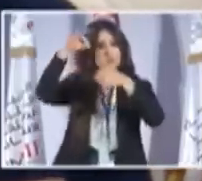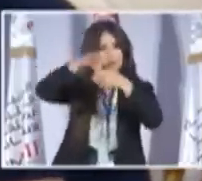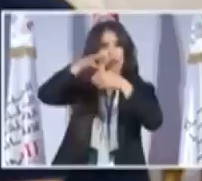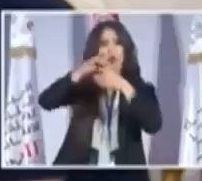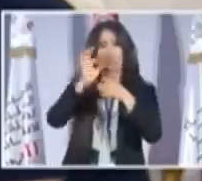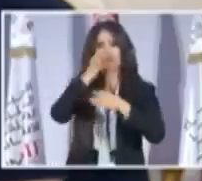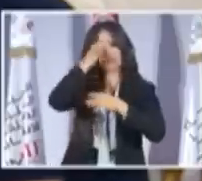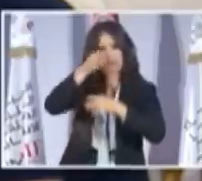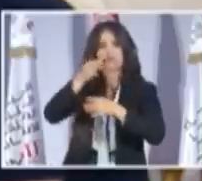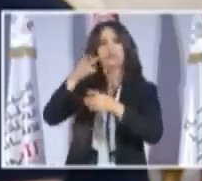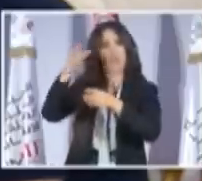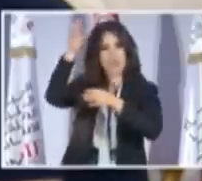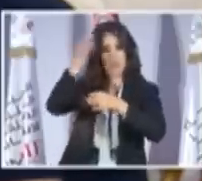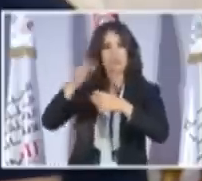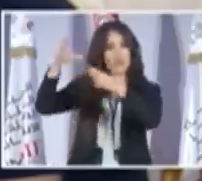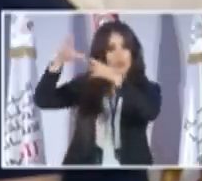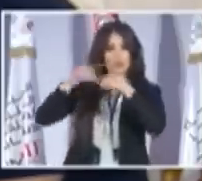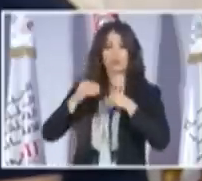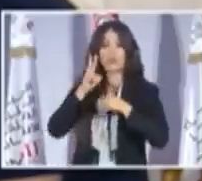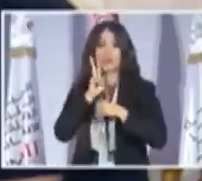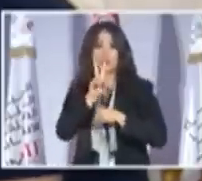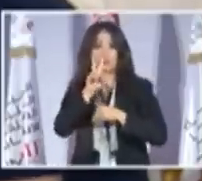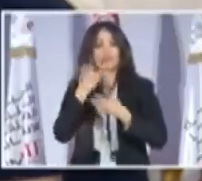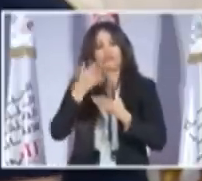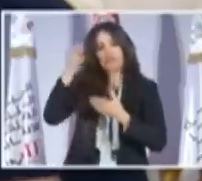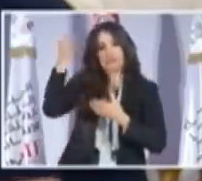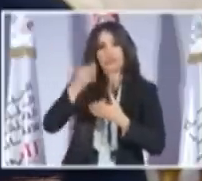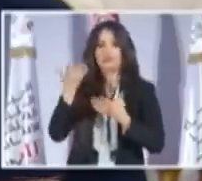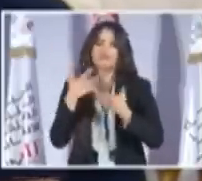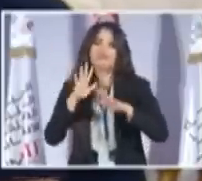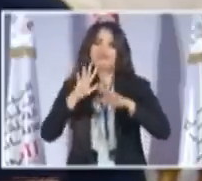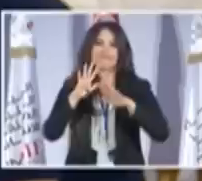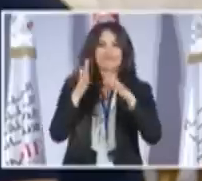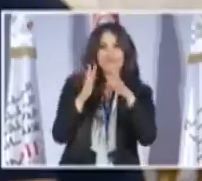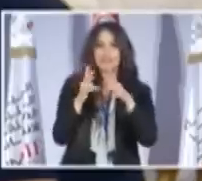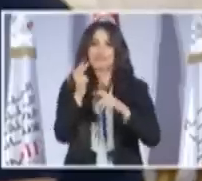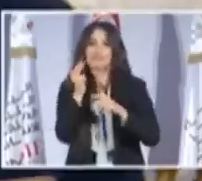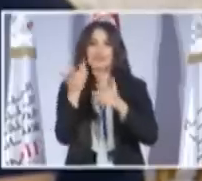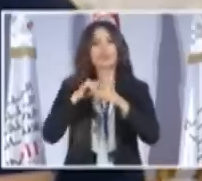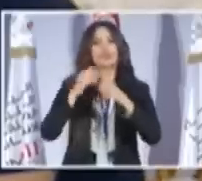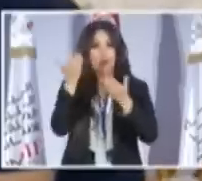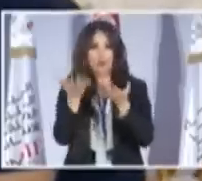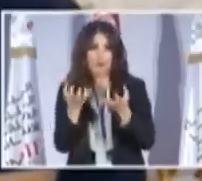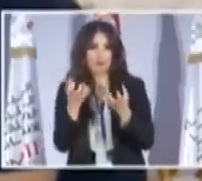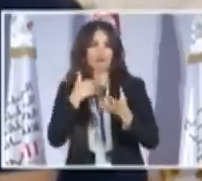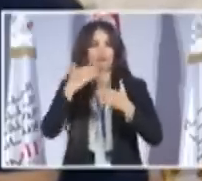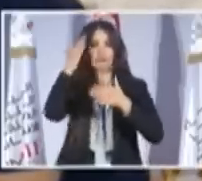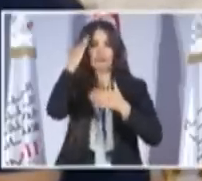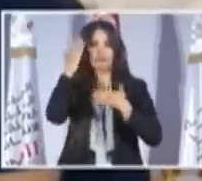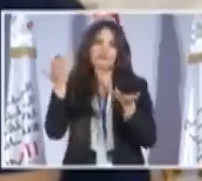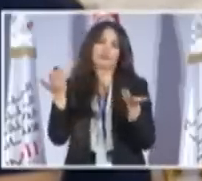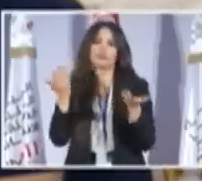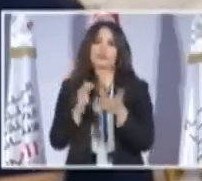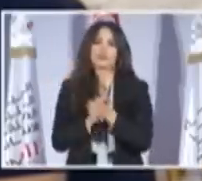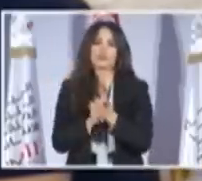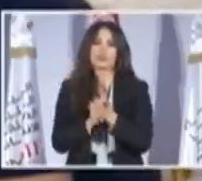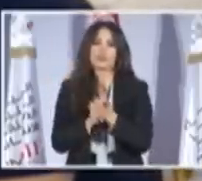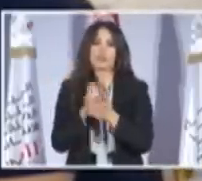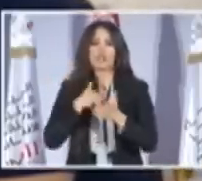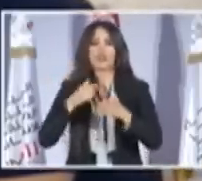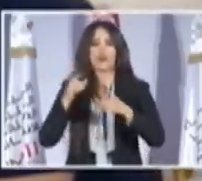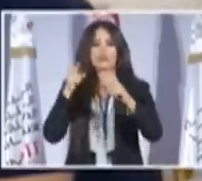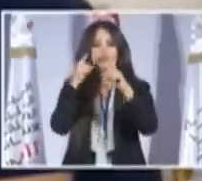لكن انا حسب ما نشوف فيها ايه نسبه متواضعه جدا فبيستعملوا بالنسبه لل لل